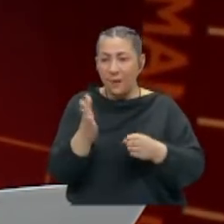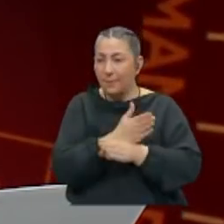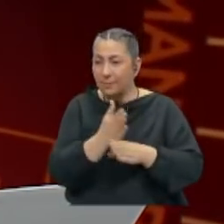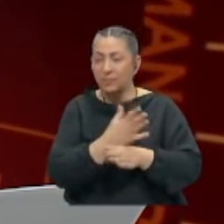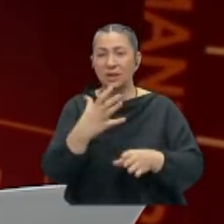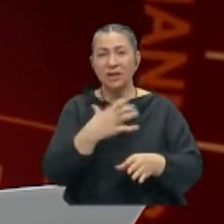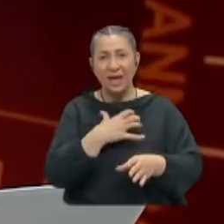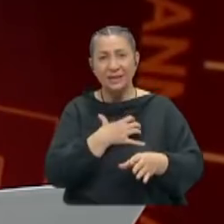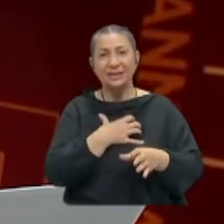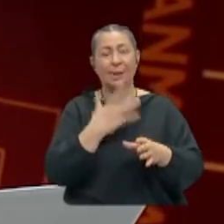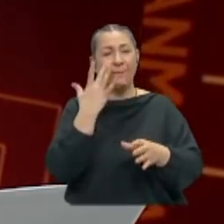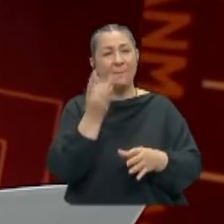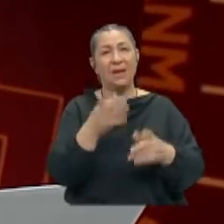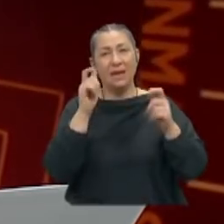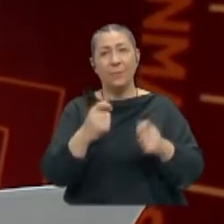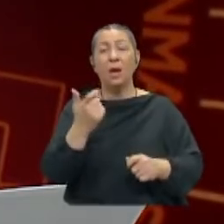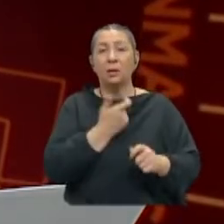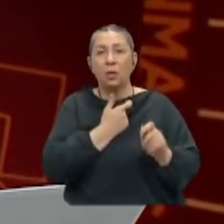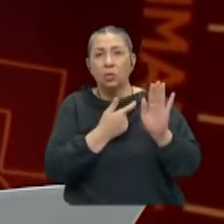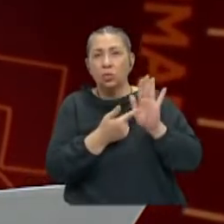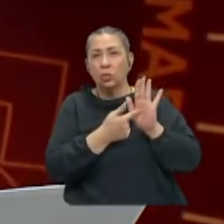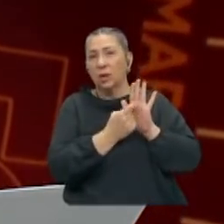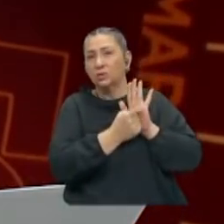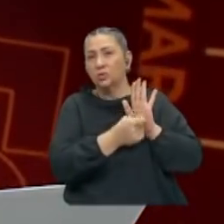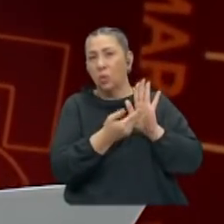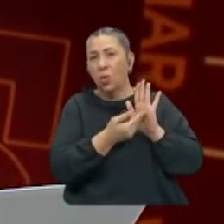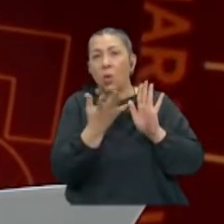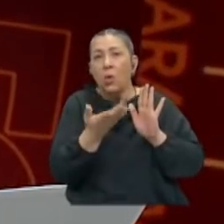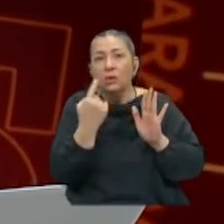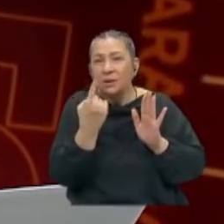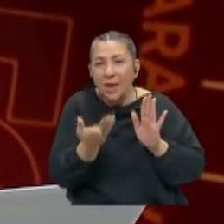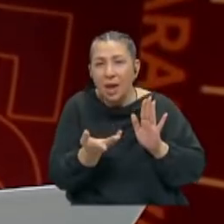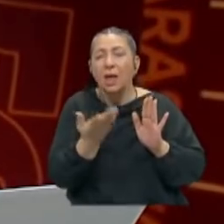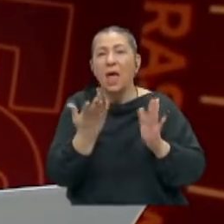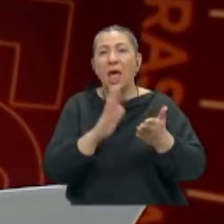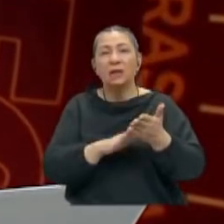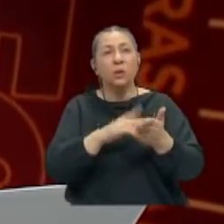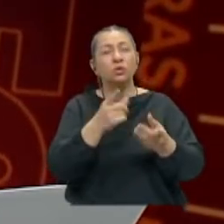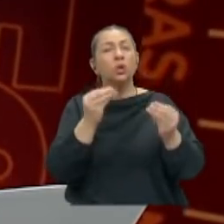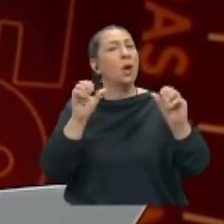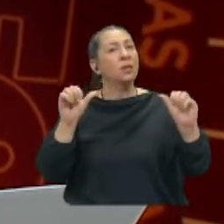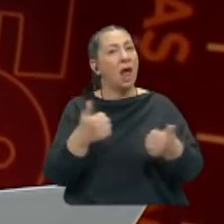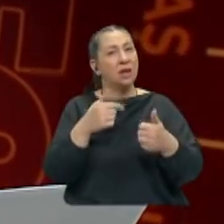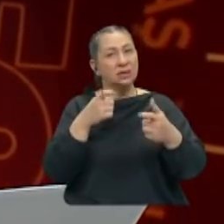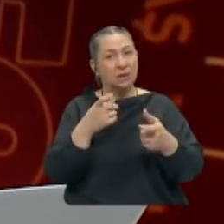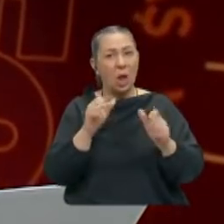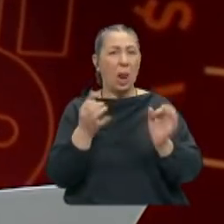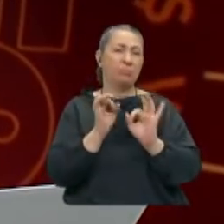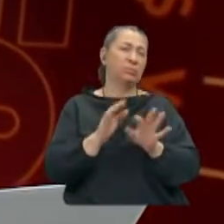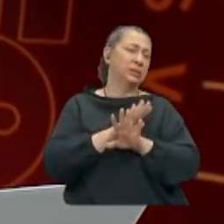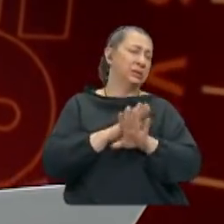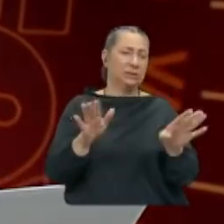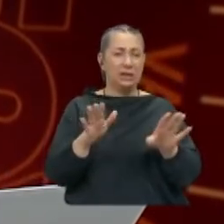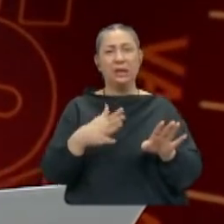doğrudan kendisi belirler, kanunda böyle diyor. O halde yani ya elinizdeki bu çok değerli silahı